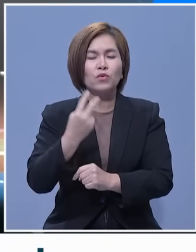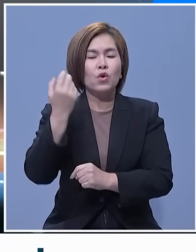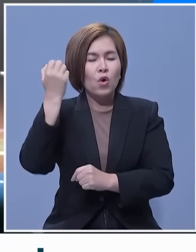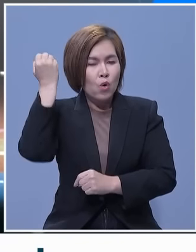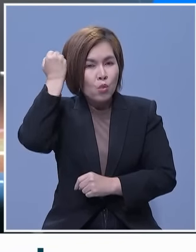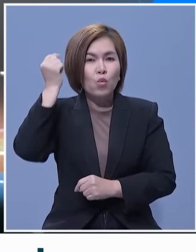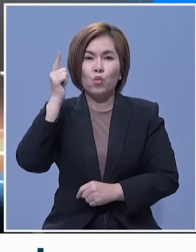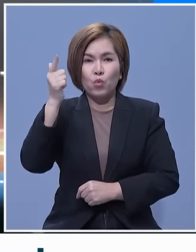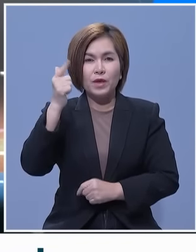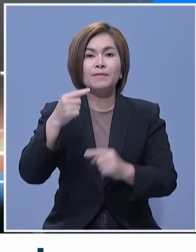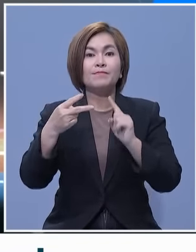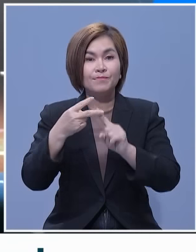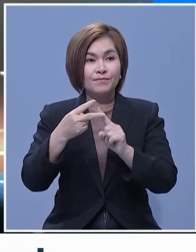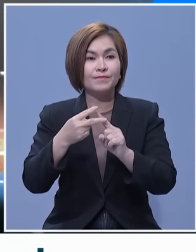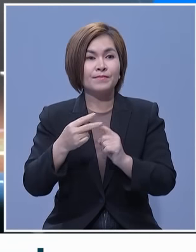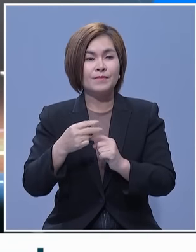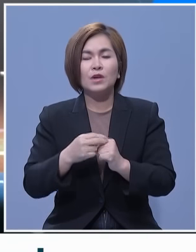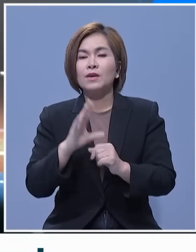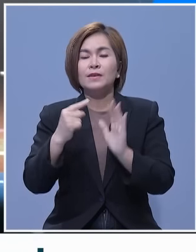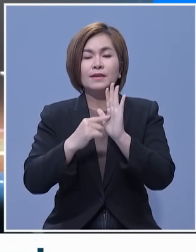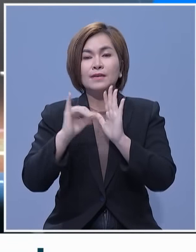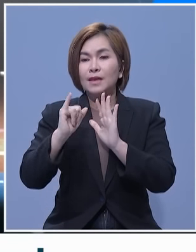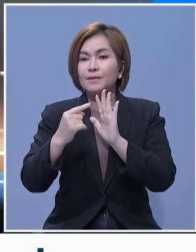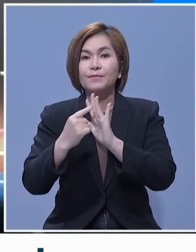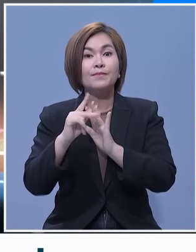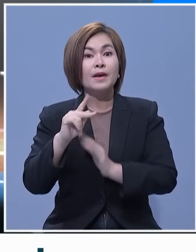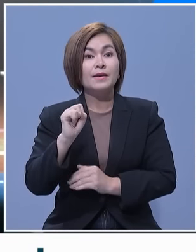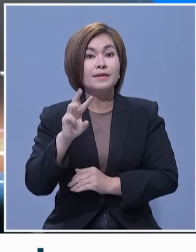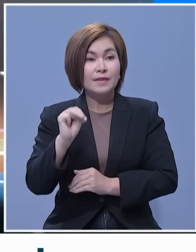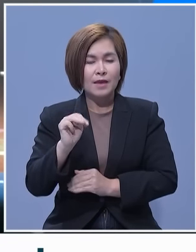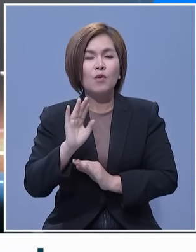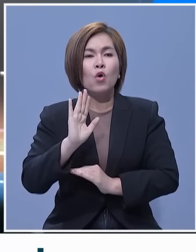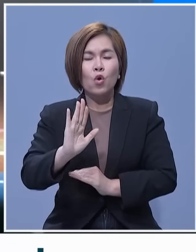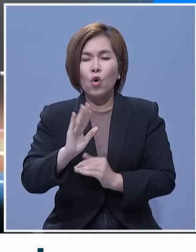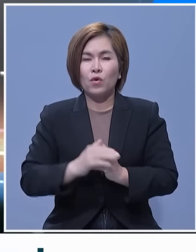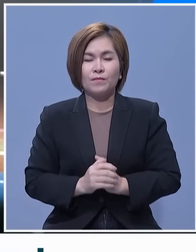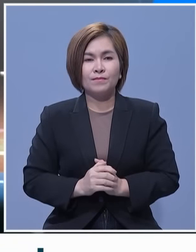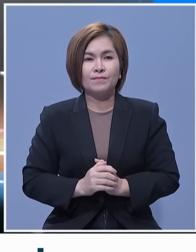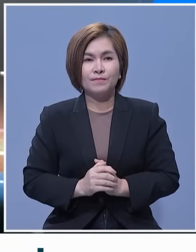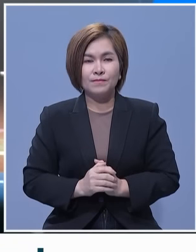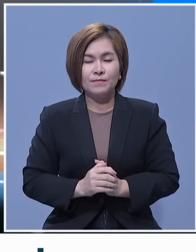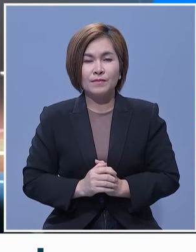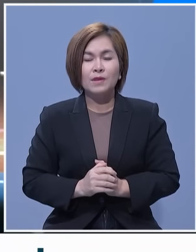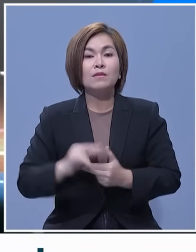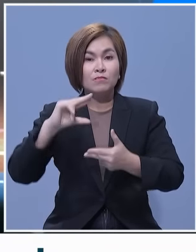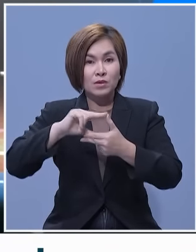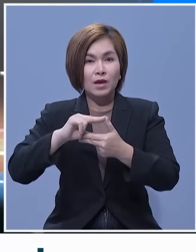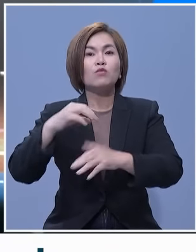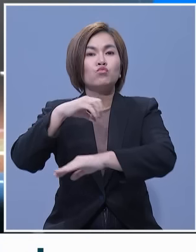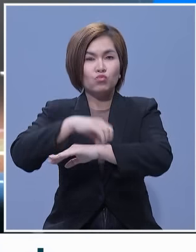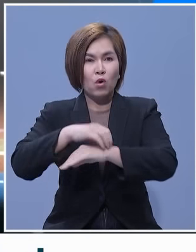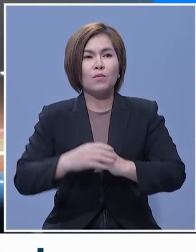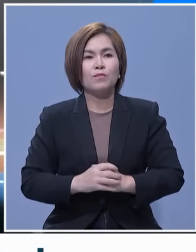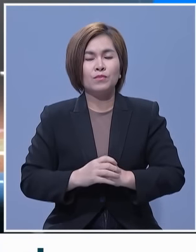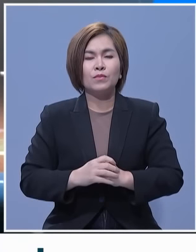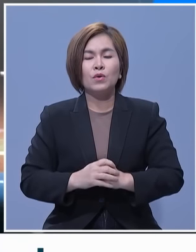ชินวัตรและอาจารย์ชัยเกษมนิติสิริอืพรรคพลังประชารัฐมีพลเอกประวิตรวงษ์สุวรรณลุงป้อมภูมิใจไทย